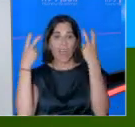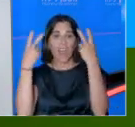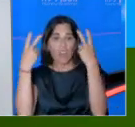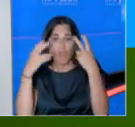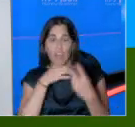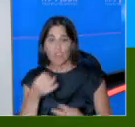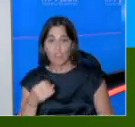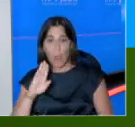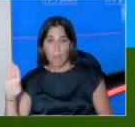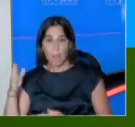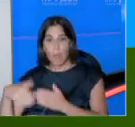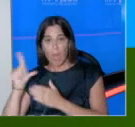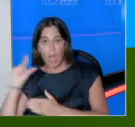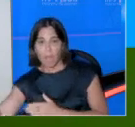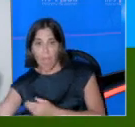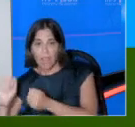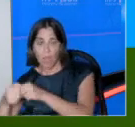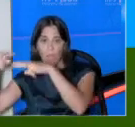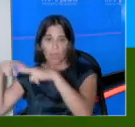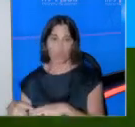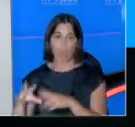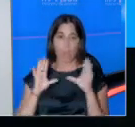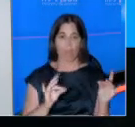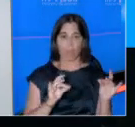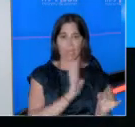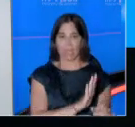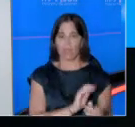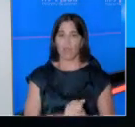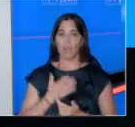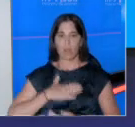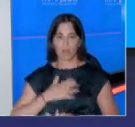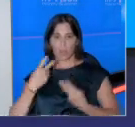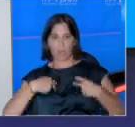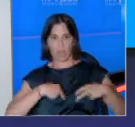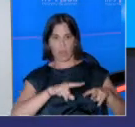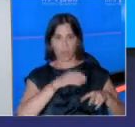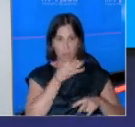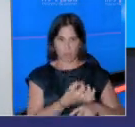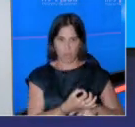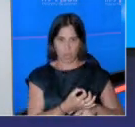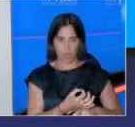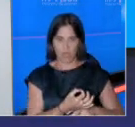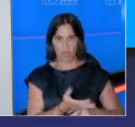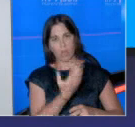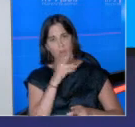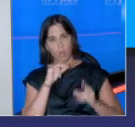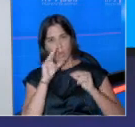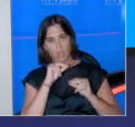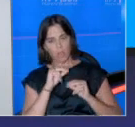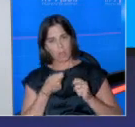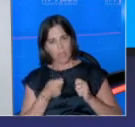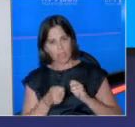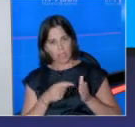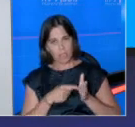אם נתניהו הולך הביתה או נשאר ובעצם מדביק את כולם. אני רוצה רגע לחזור אלייך לעוד שאלה. בוא נדבר, תראי, כי פה